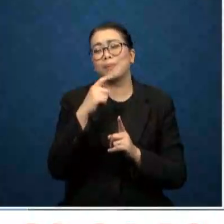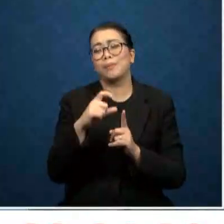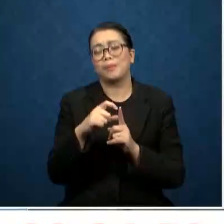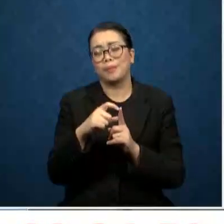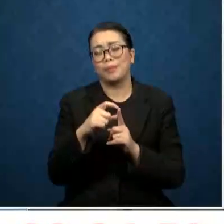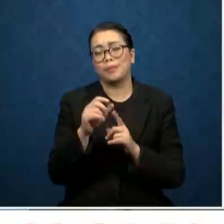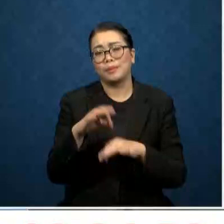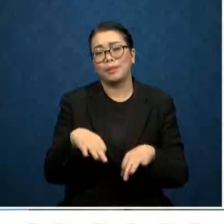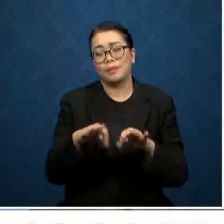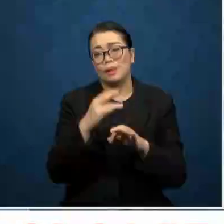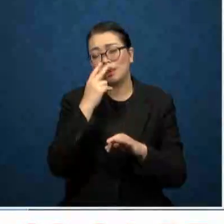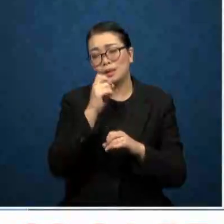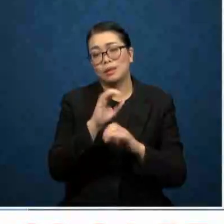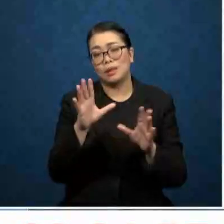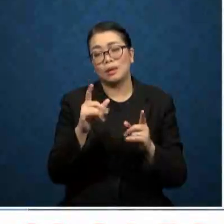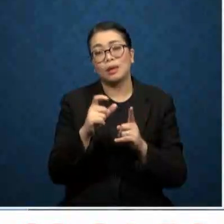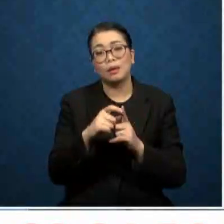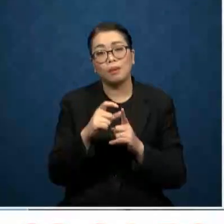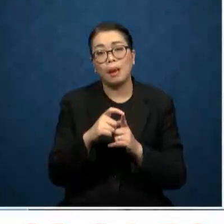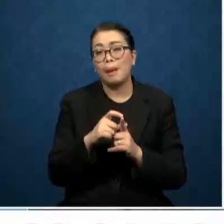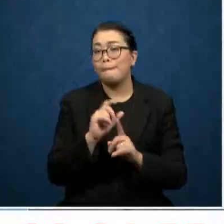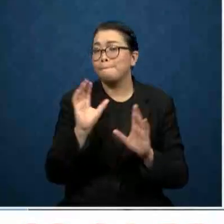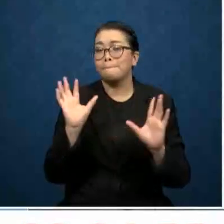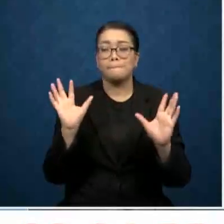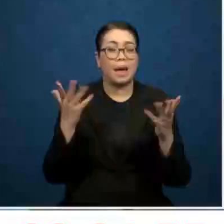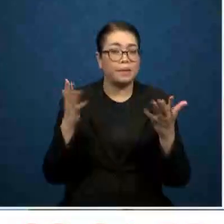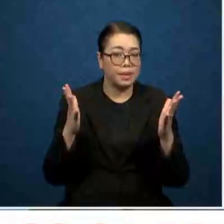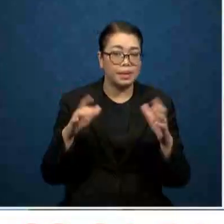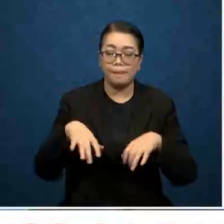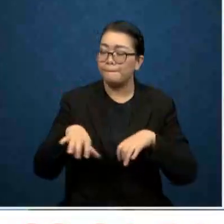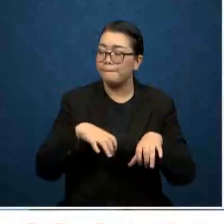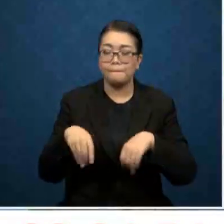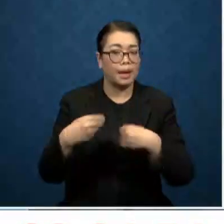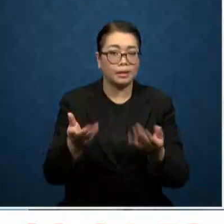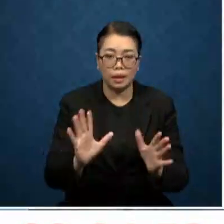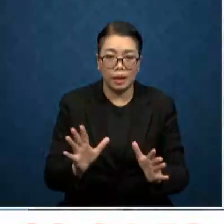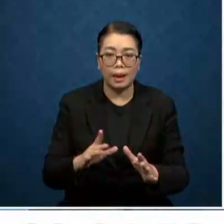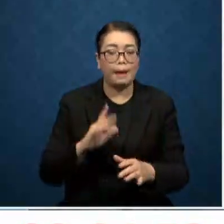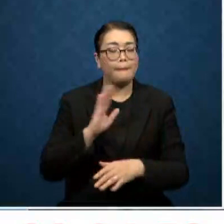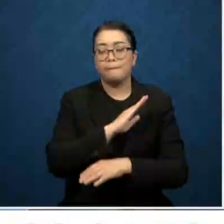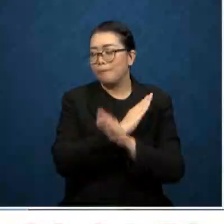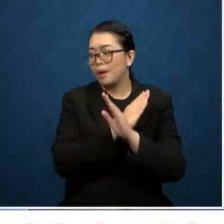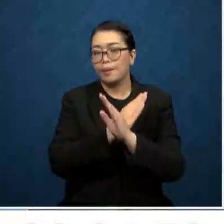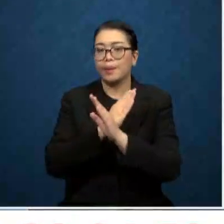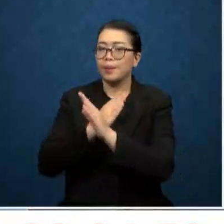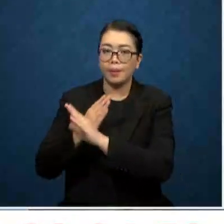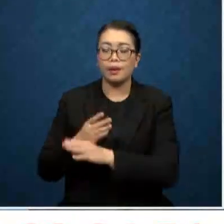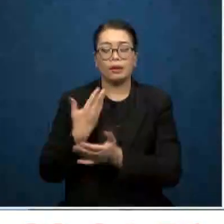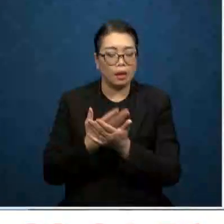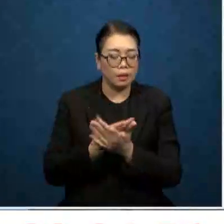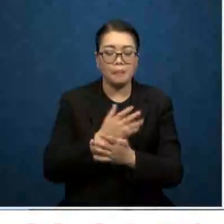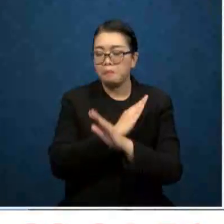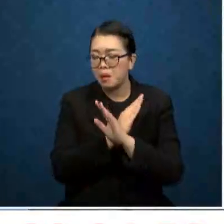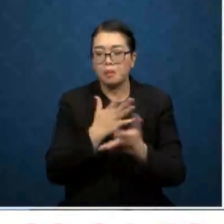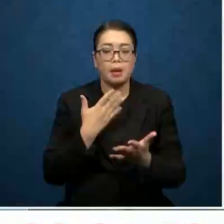คีย์เวิร์ดคือคำว่าไม่มีไม่จัดให้ไม่ดำเนินการไม่ๆๆๆๆไม่มีเงินไม่มี